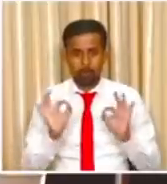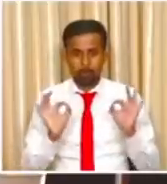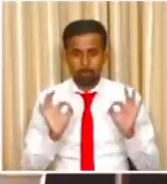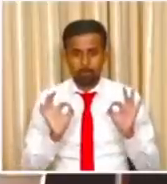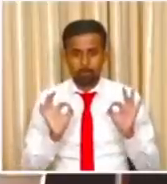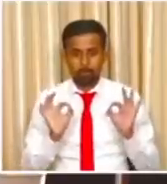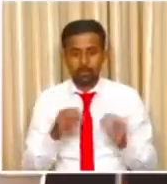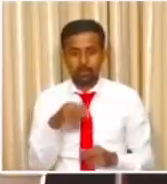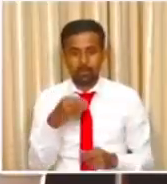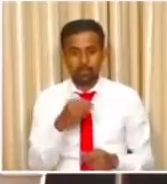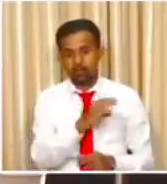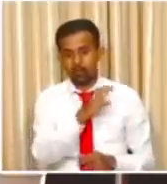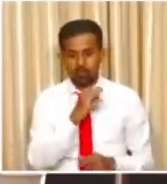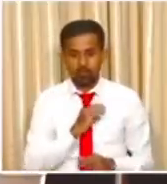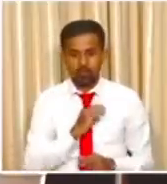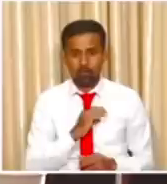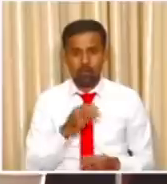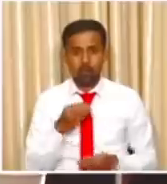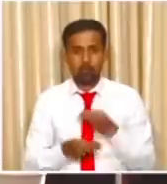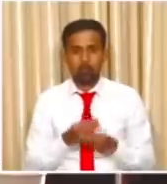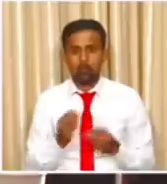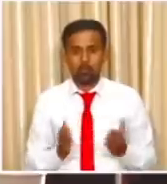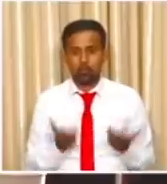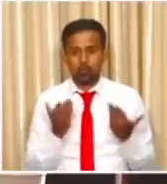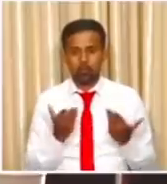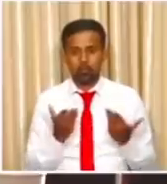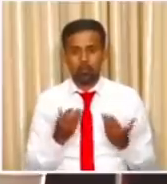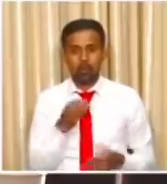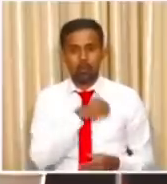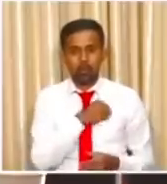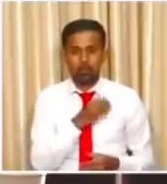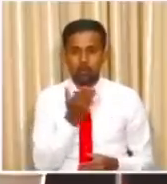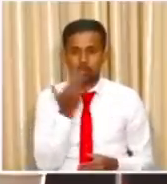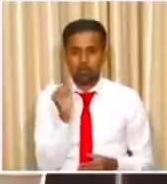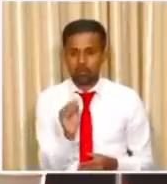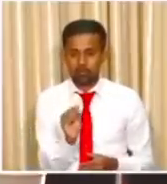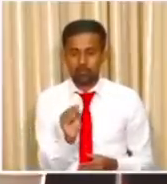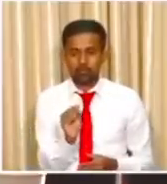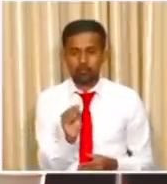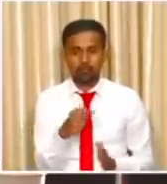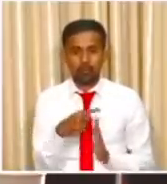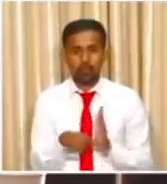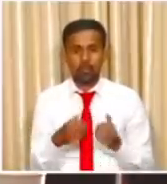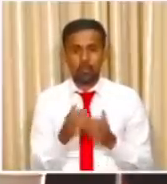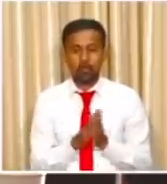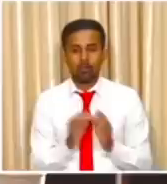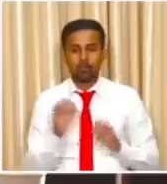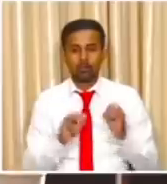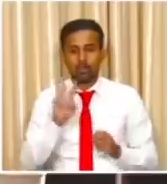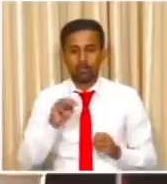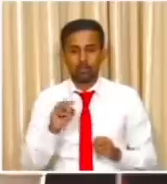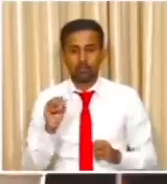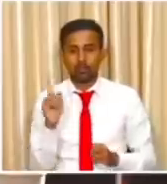පොලියනුපාතිකයට මුදල් ණය මුදලක් අරගෙන ව්‍යාපාරයක් ආරම්භ කරලා ලාභ ලබන්න පුළුවන් නම් මම හිතනවා මේ රටේ 130ක ලාභයක් ලබන්න